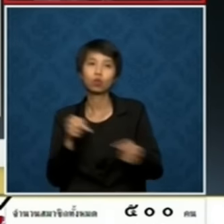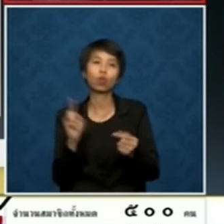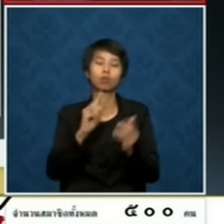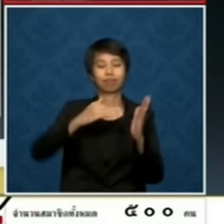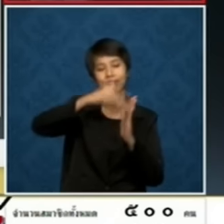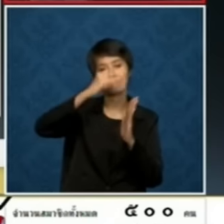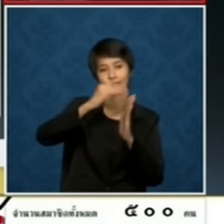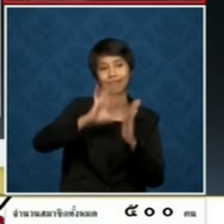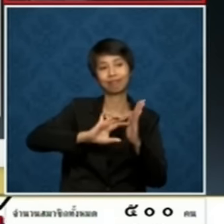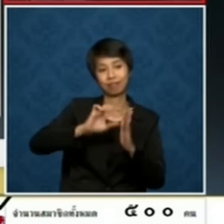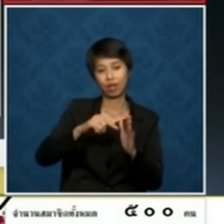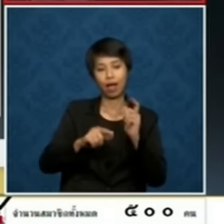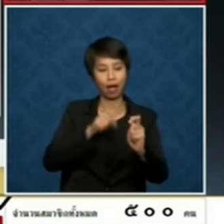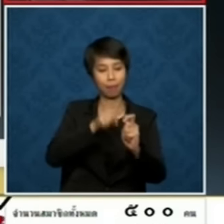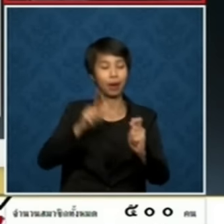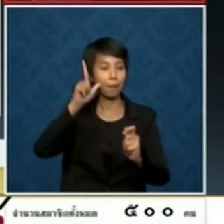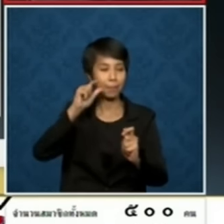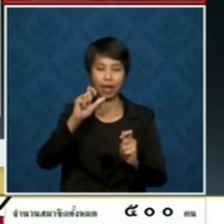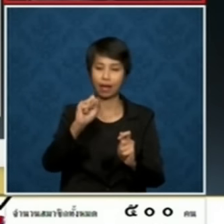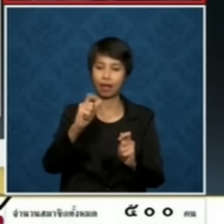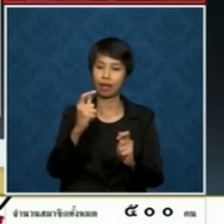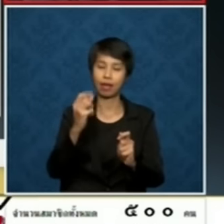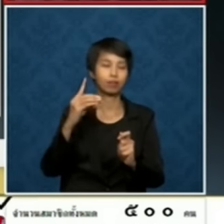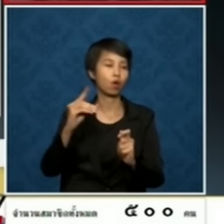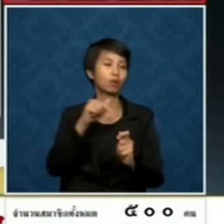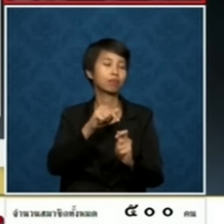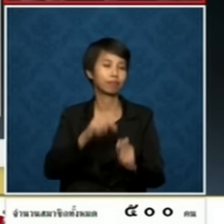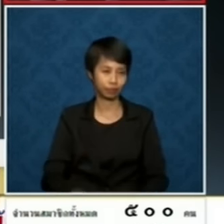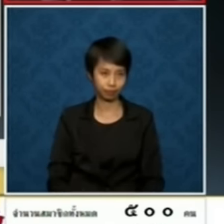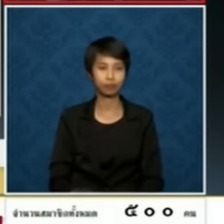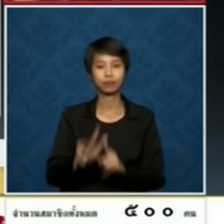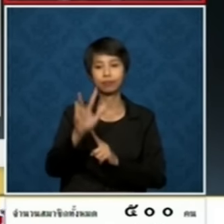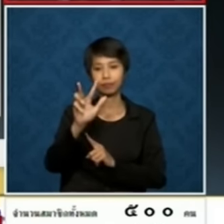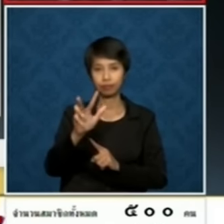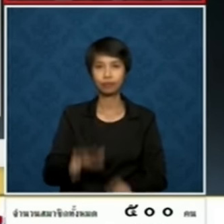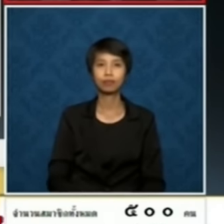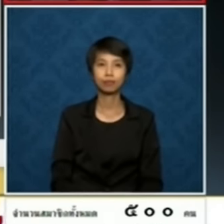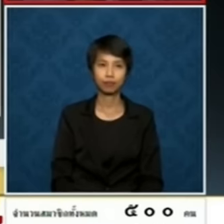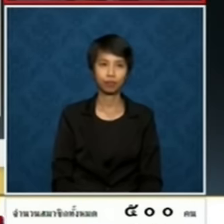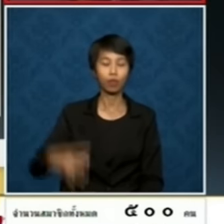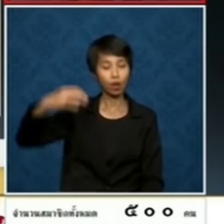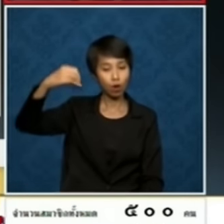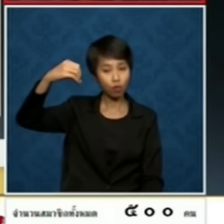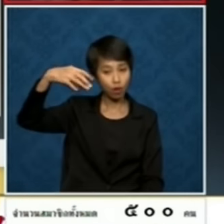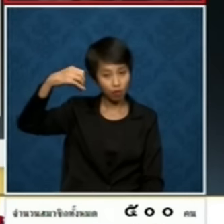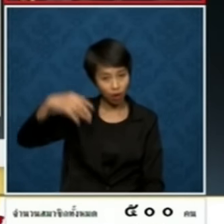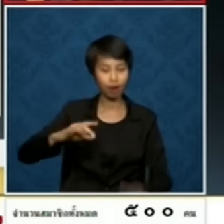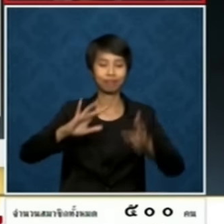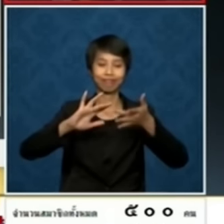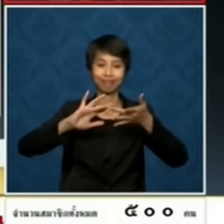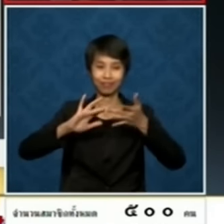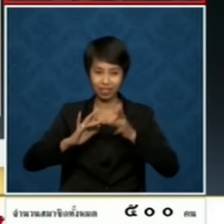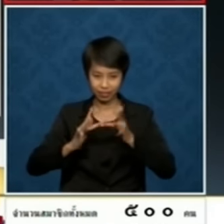ยกเป็นวาระแห่งชาติรัฐบาลก็เห็นไม่ต่างจากท่านหากมีข้อมูลสามารถนำส่งเพิ่มเติมได้เพื่อที่จะทำงานร่วมกันต่อไป